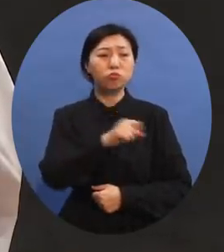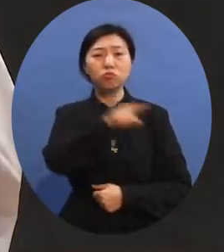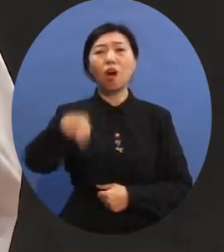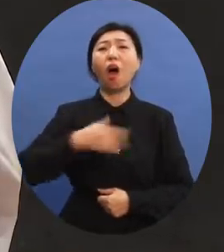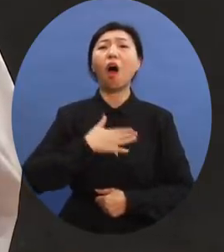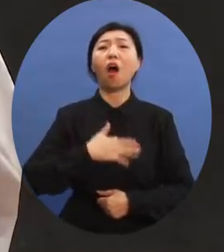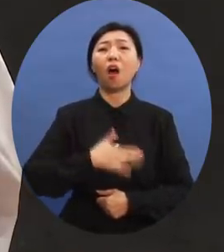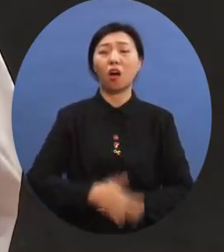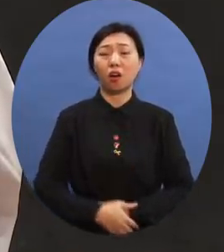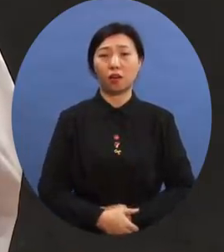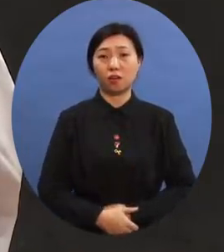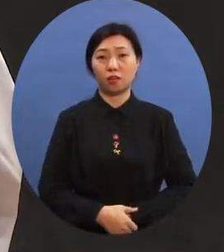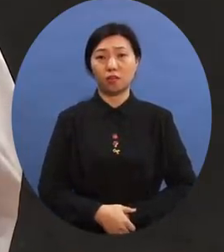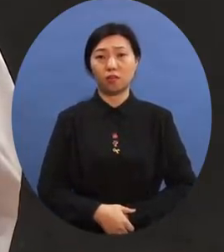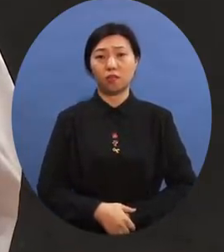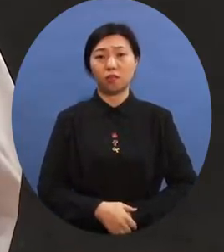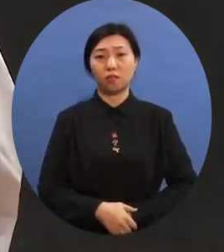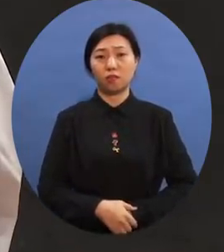몰라요.